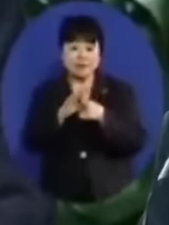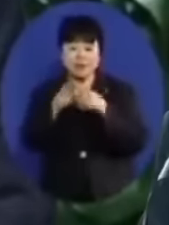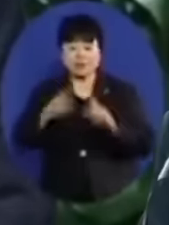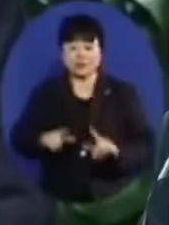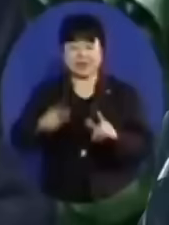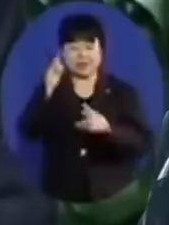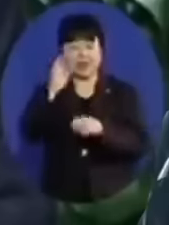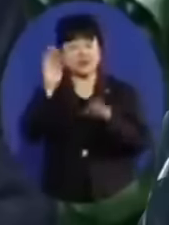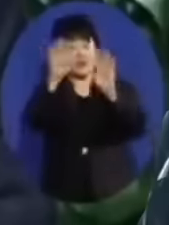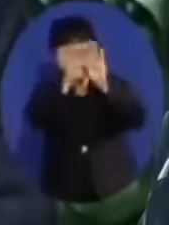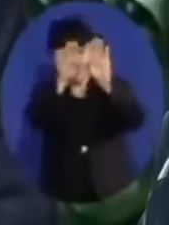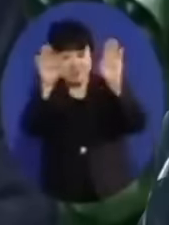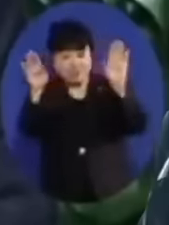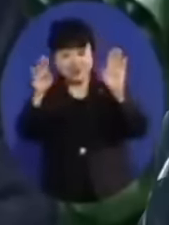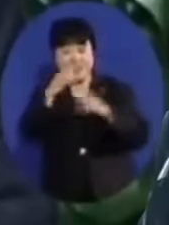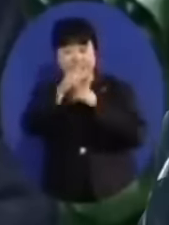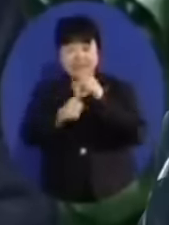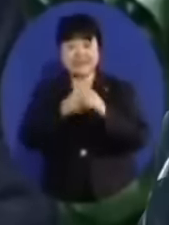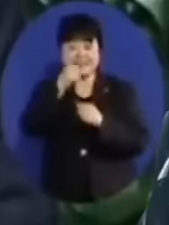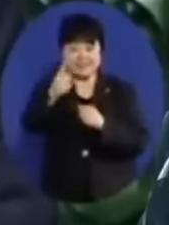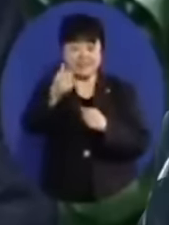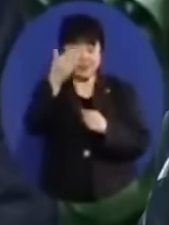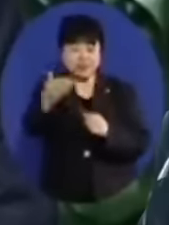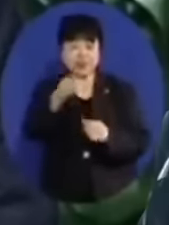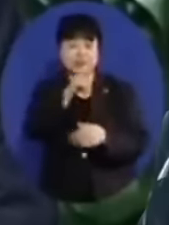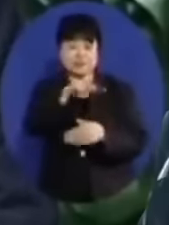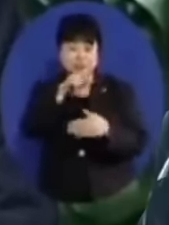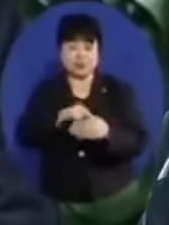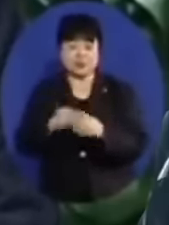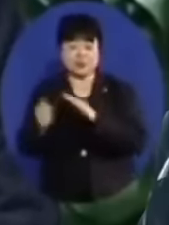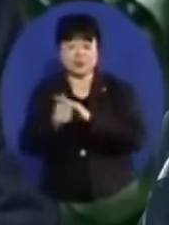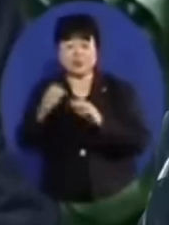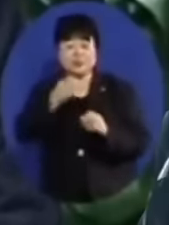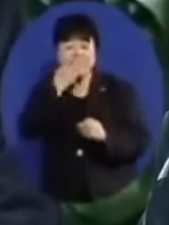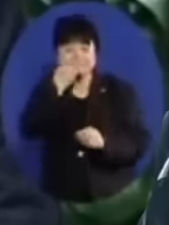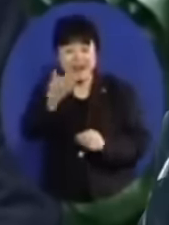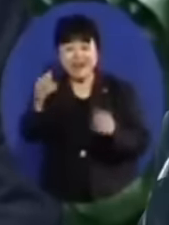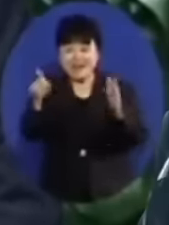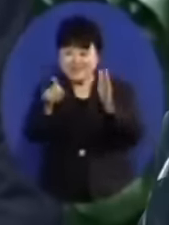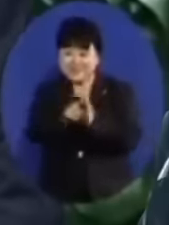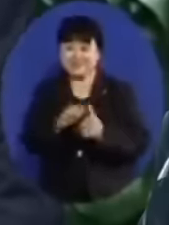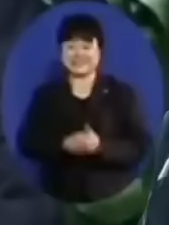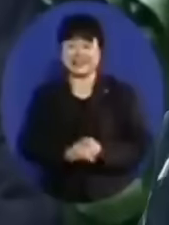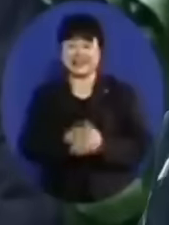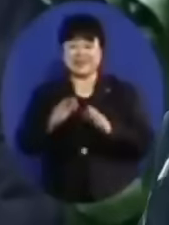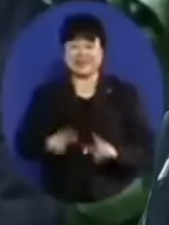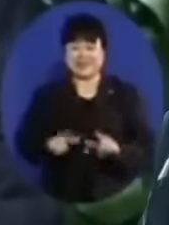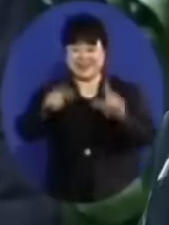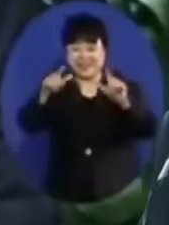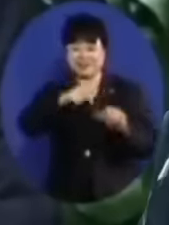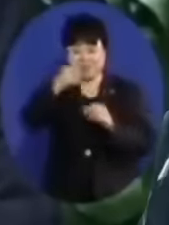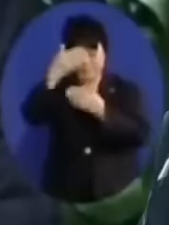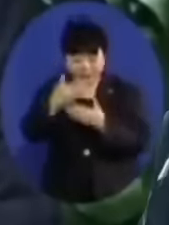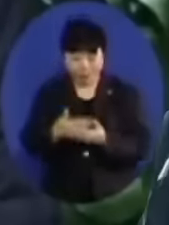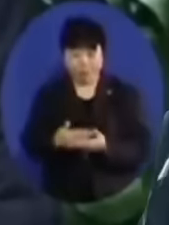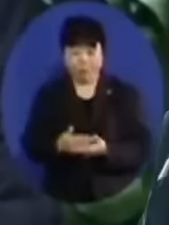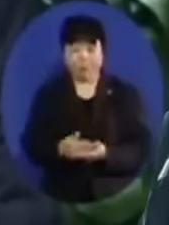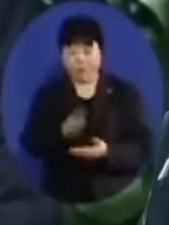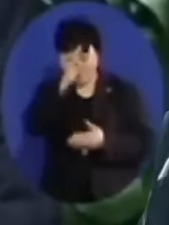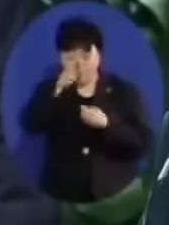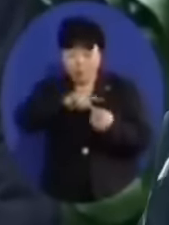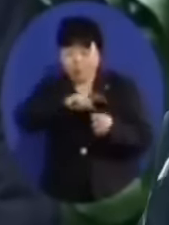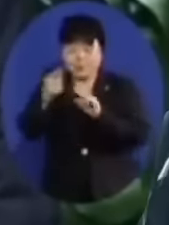또 하늘문을 여시고 하나님은 여러분의 소원에 응답해 주시는 것입니다. 오늘날 또 구원도 받고 병도